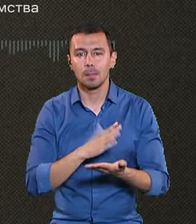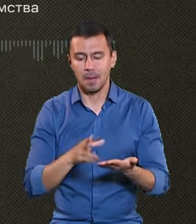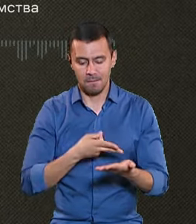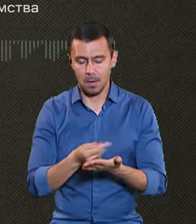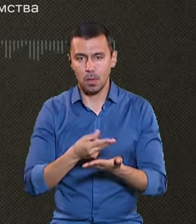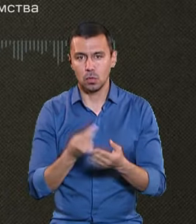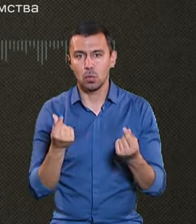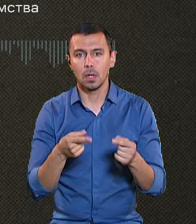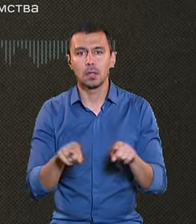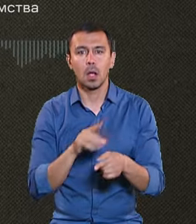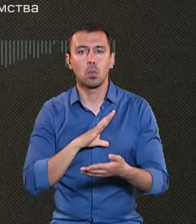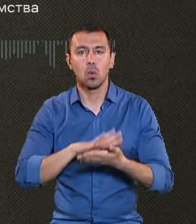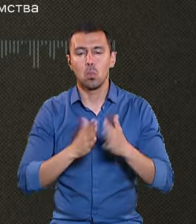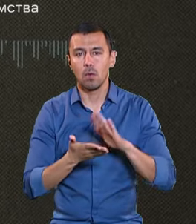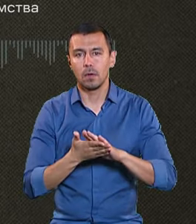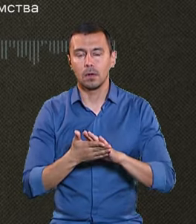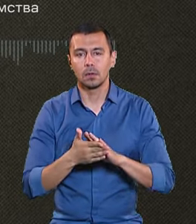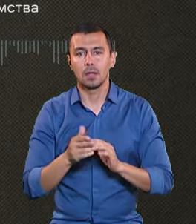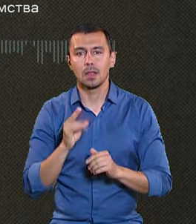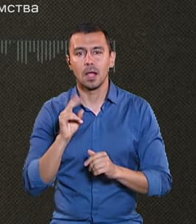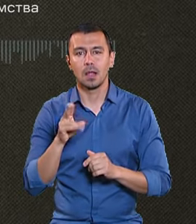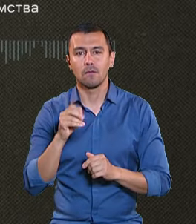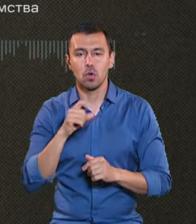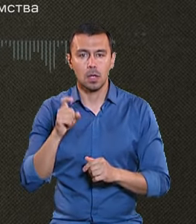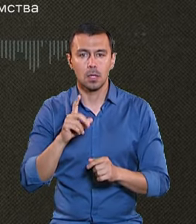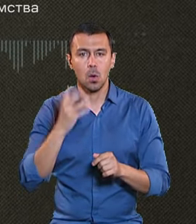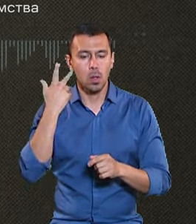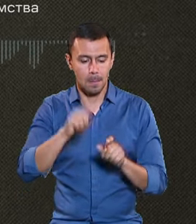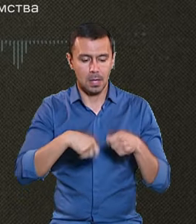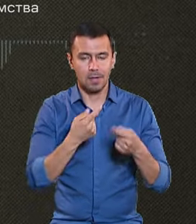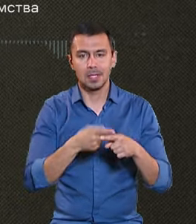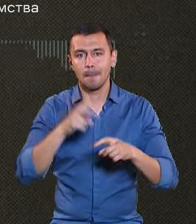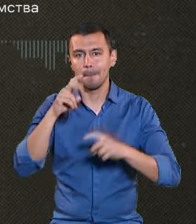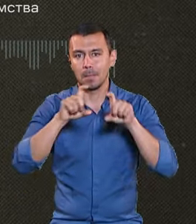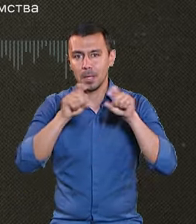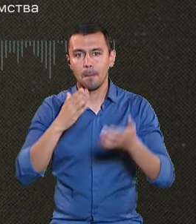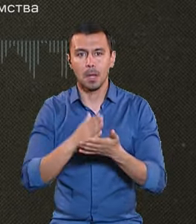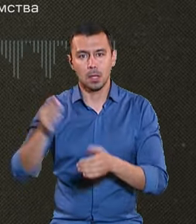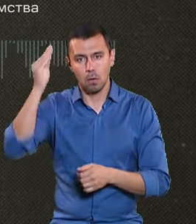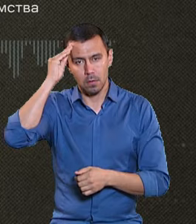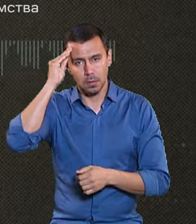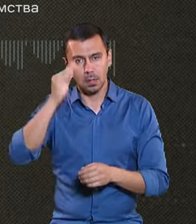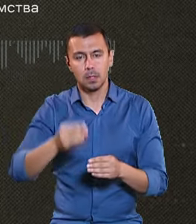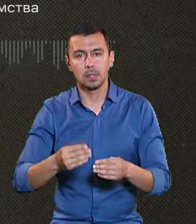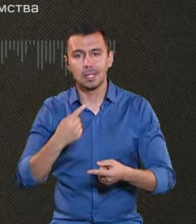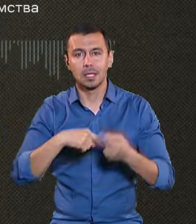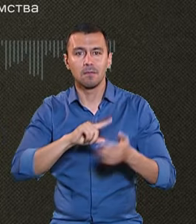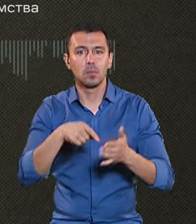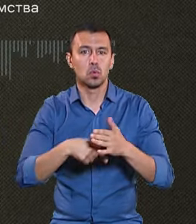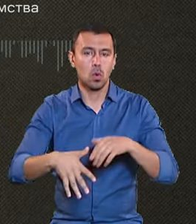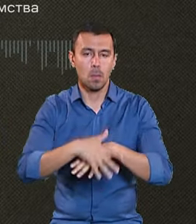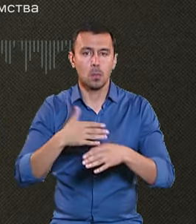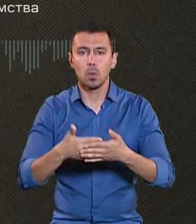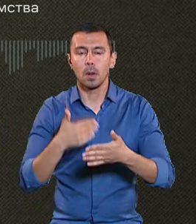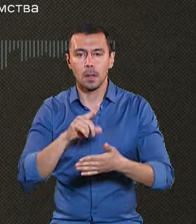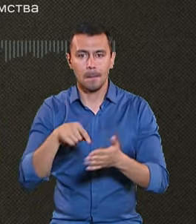виплачуємо ці кошти. Така була умова НАК «Нафтогаза» при передачі даного підприємства, мається на увазі, назад у міську громаду.